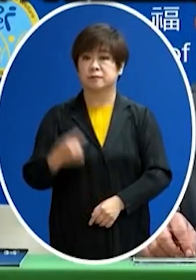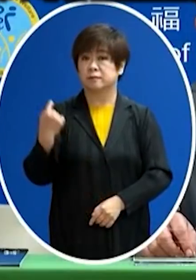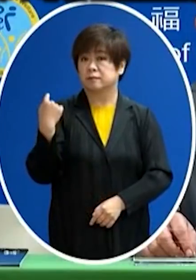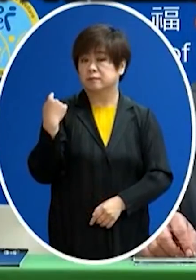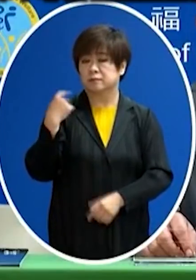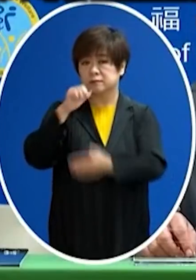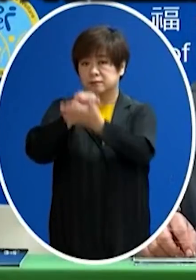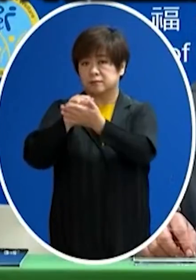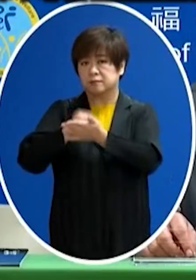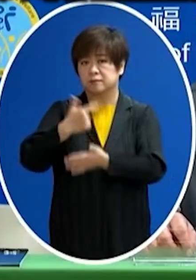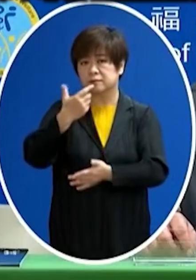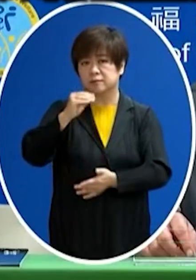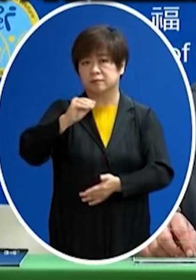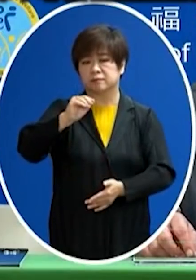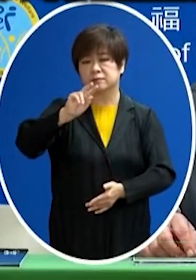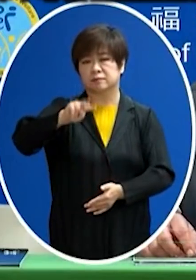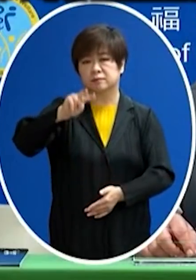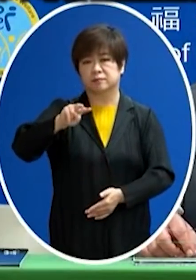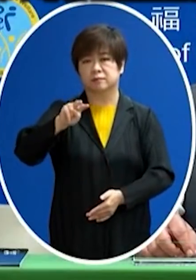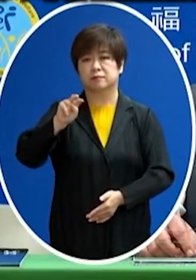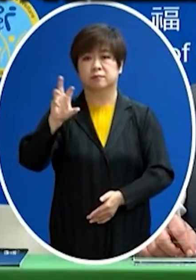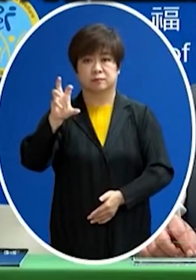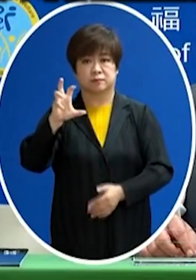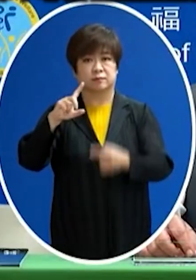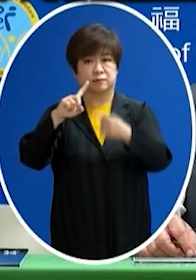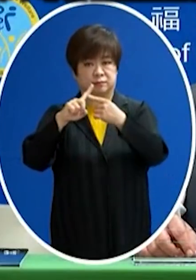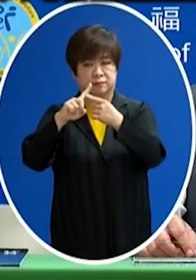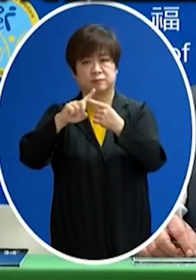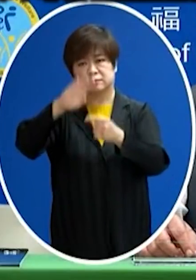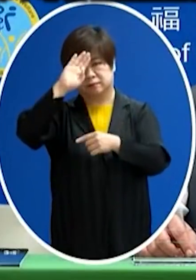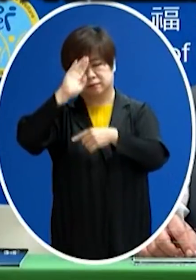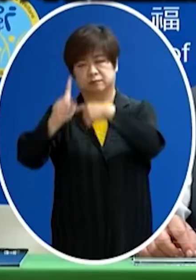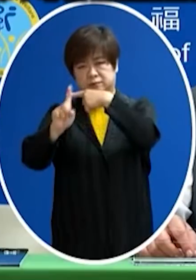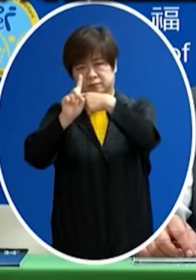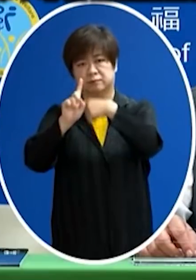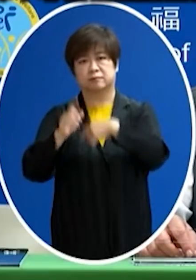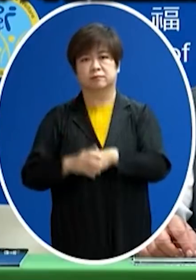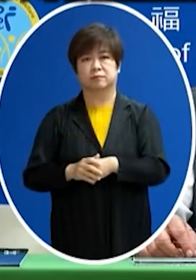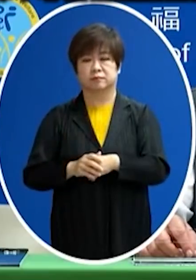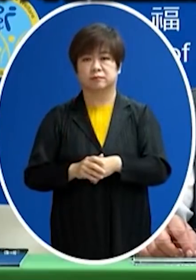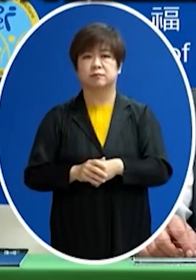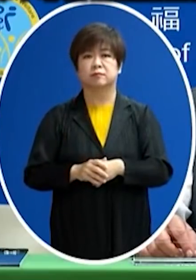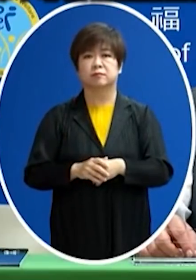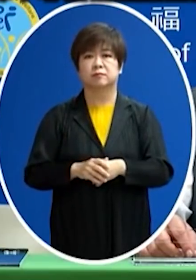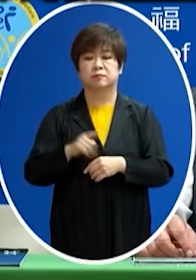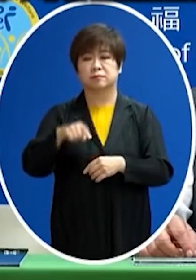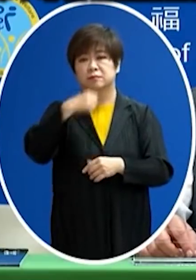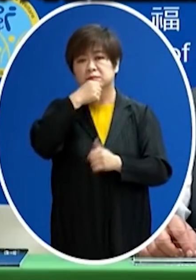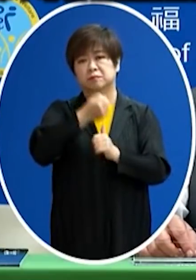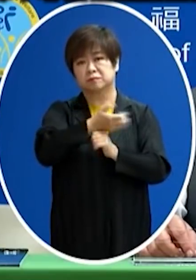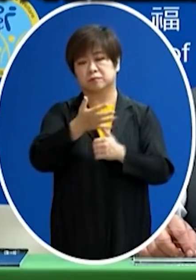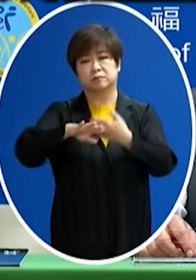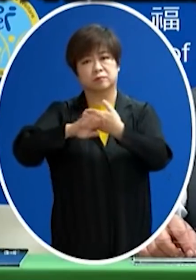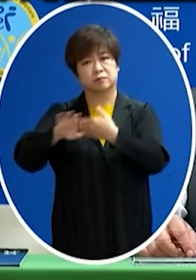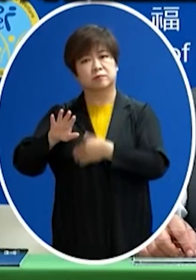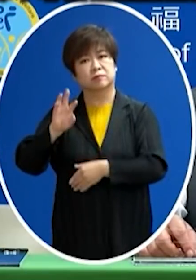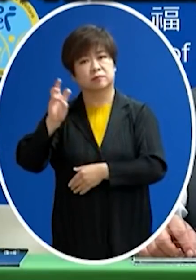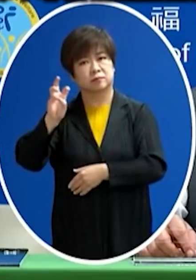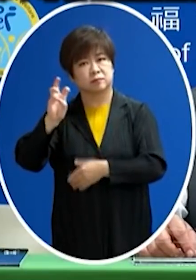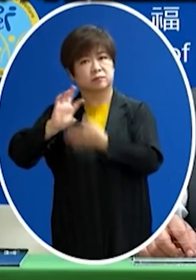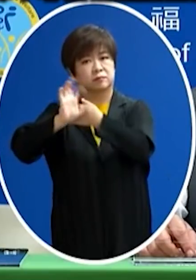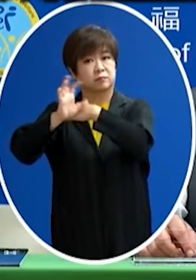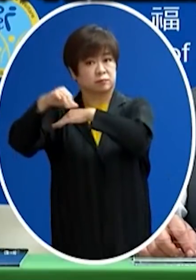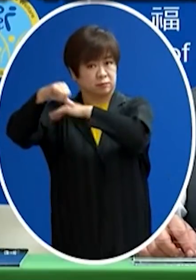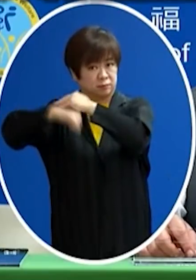我们昨天新确诊了62,080位哈、感染的2位的本土的病例，啊、另外还有